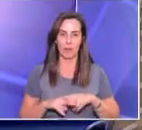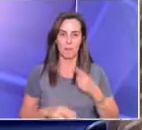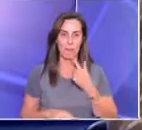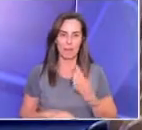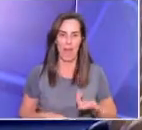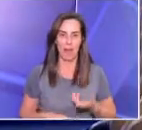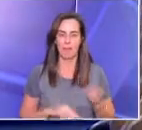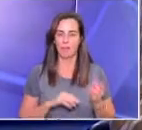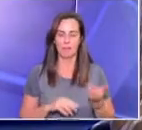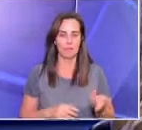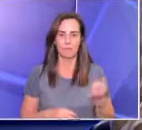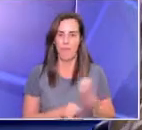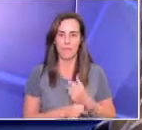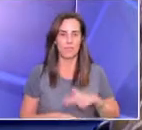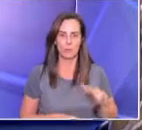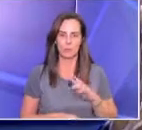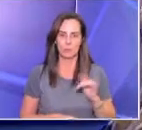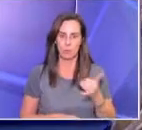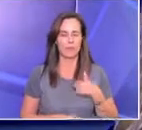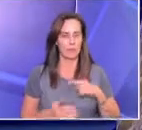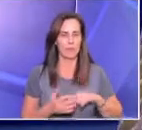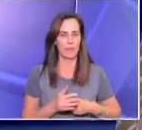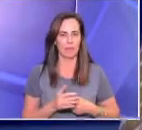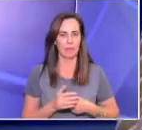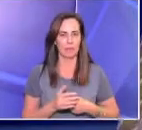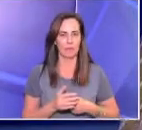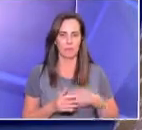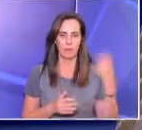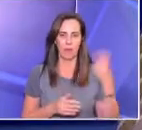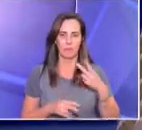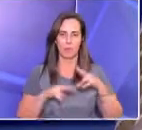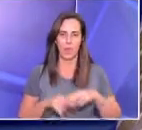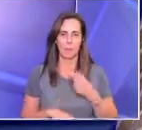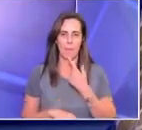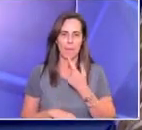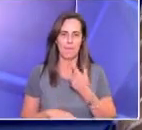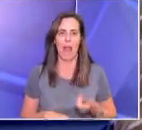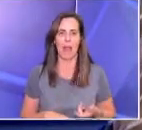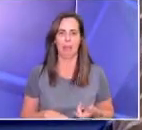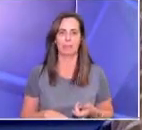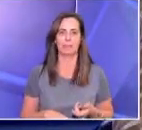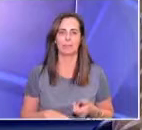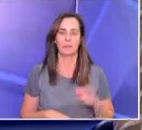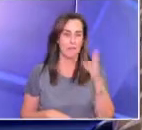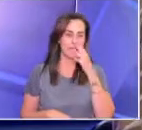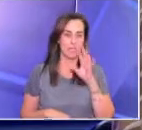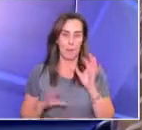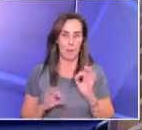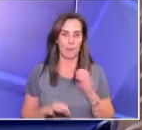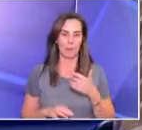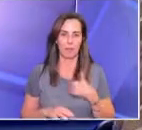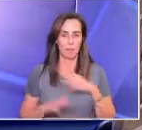במגדל העמק, לעבוד, ציבוריות? כן, אני מתכוונת, קודם כל, כמובן, להישאר במגדל העמק, לנסות, ובאמת,